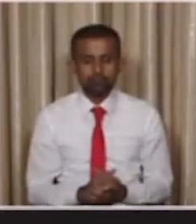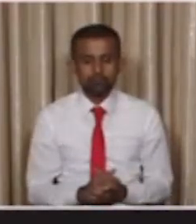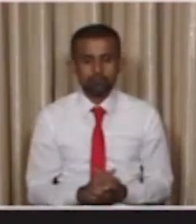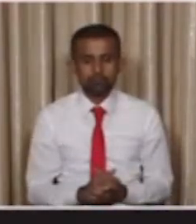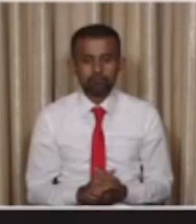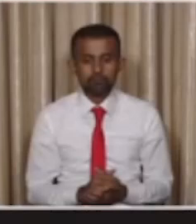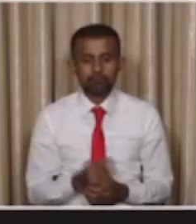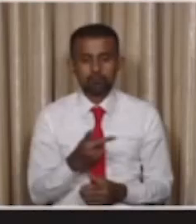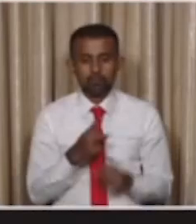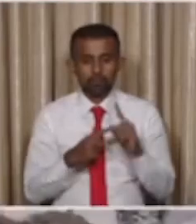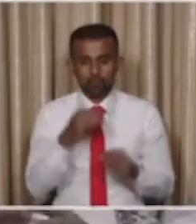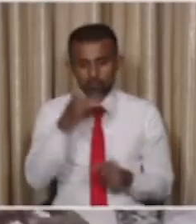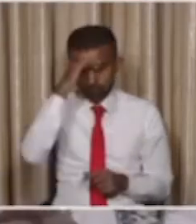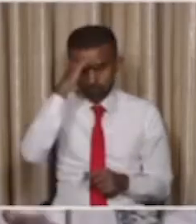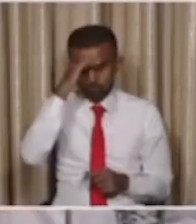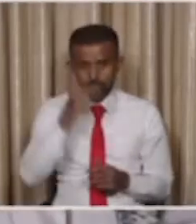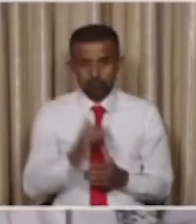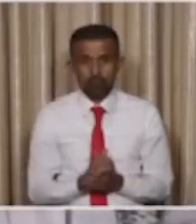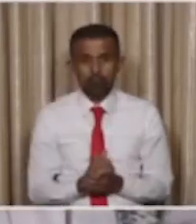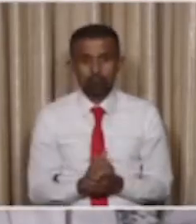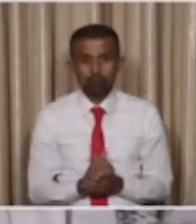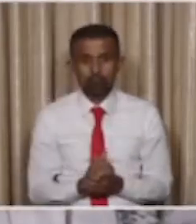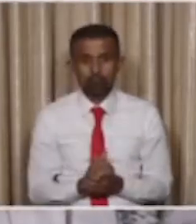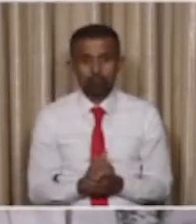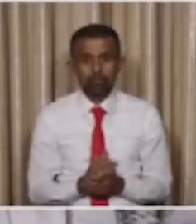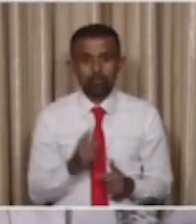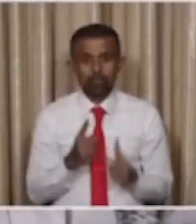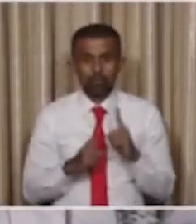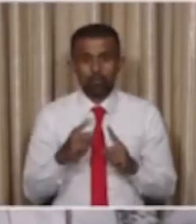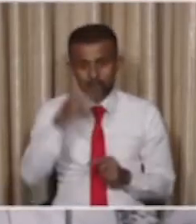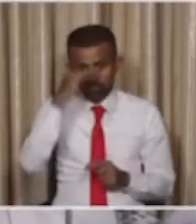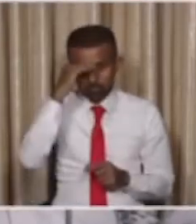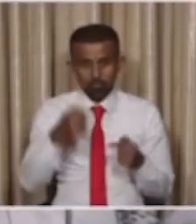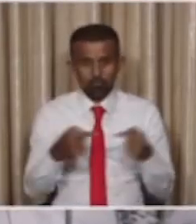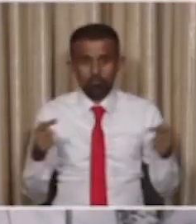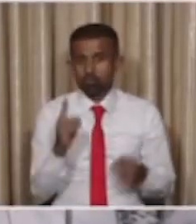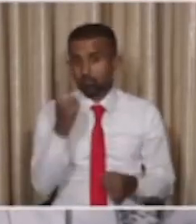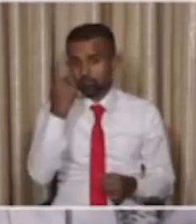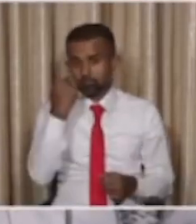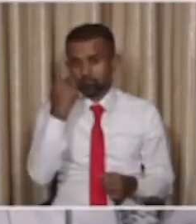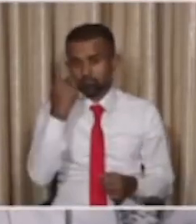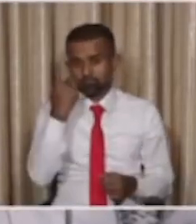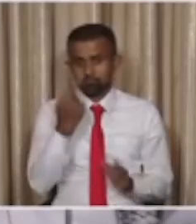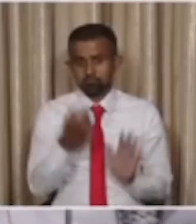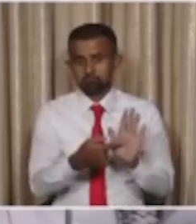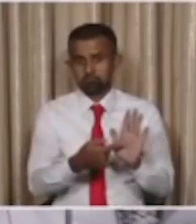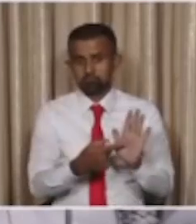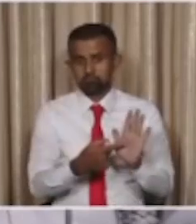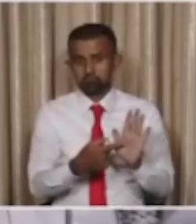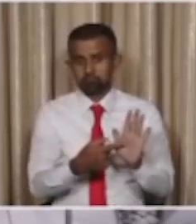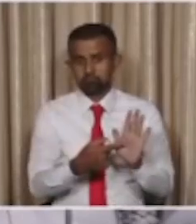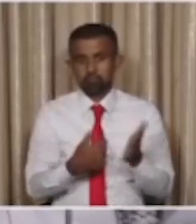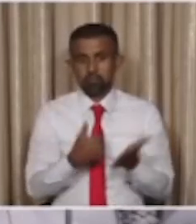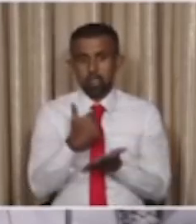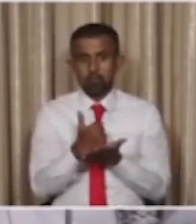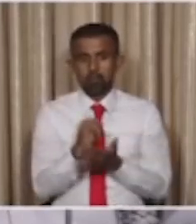ගරු නියෝජ්‍ය කතානායකතුමනි, ගරු කතානායකතුමනි, විපක්ෂය තමයි ඉස්සෙල්ලාම පෙන්නුවේ මේ මහා